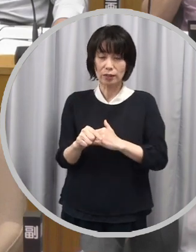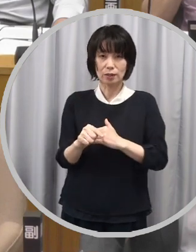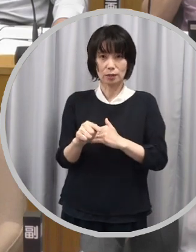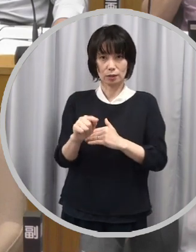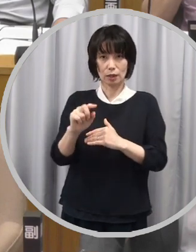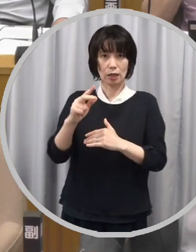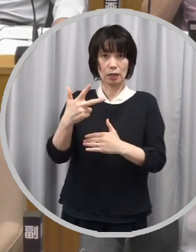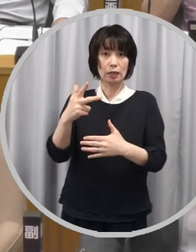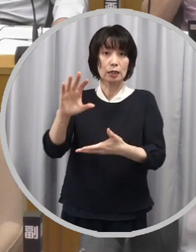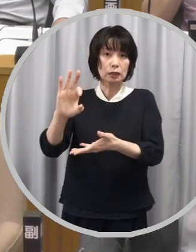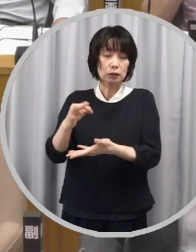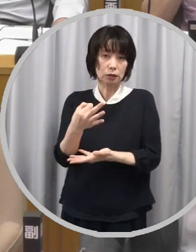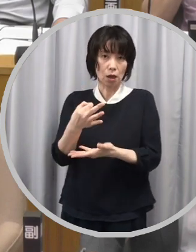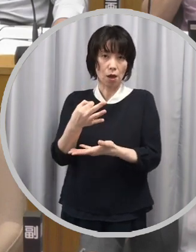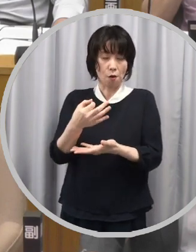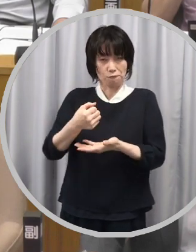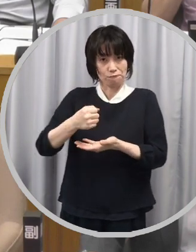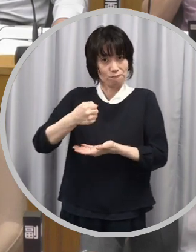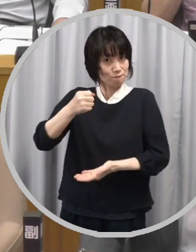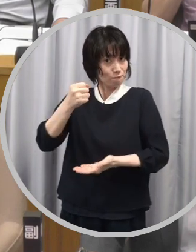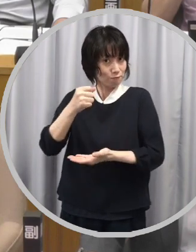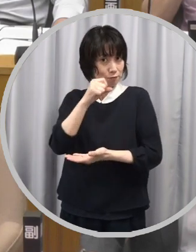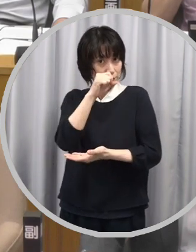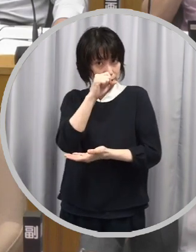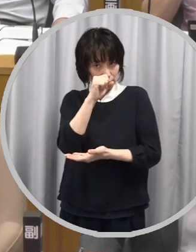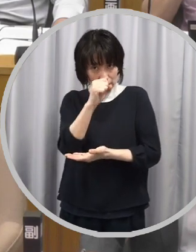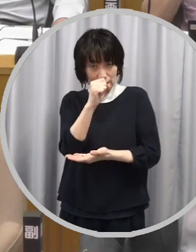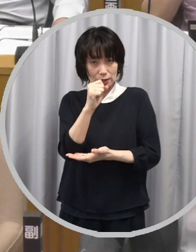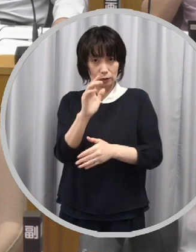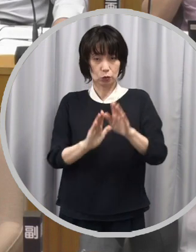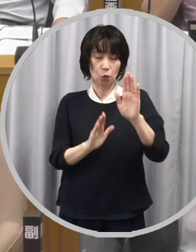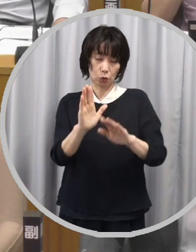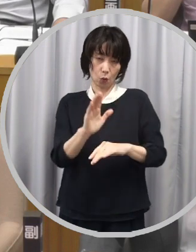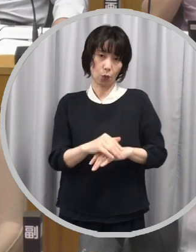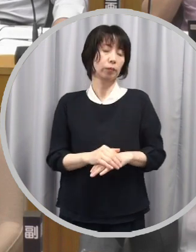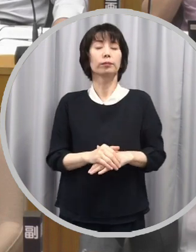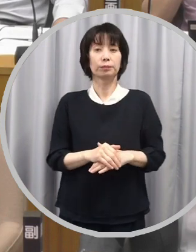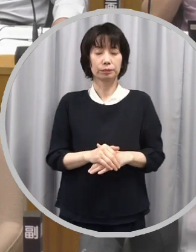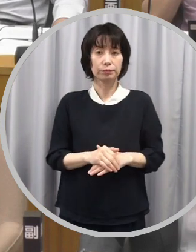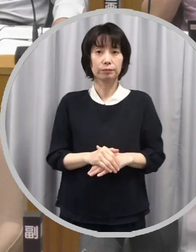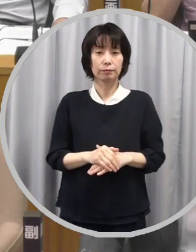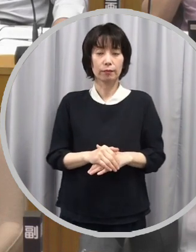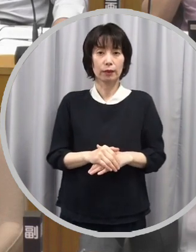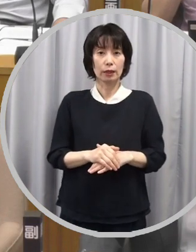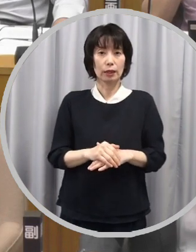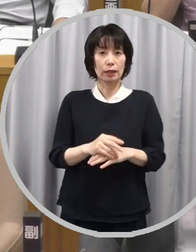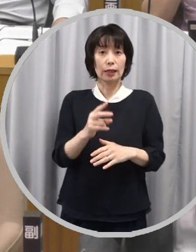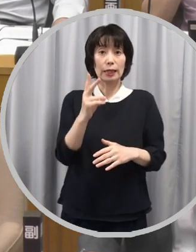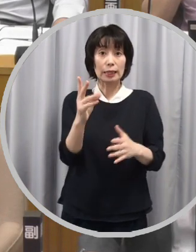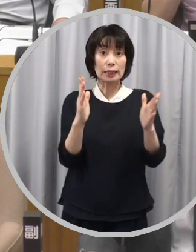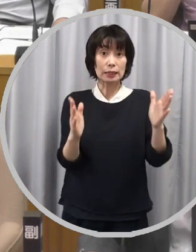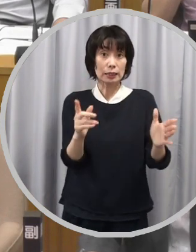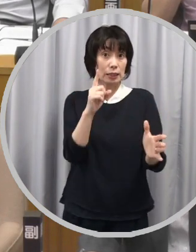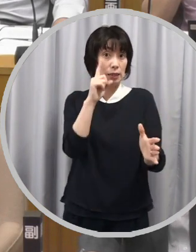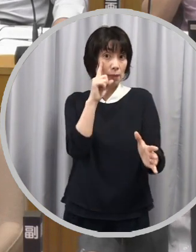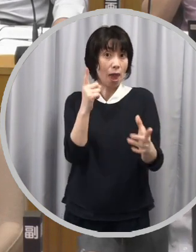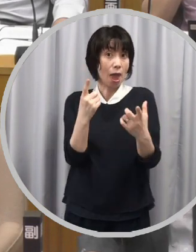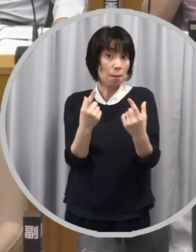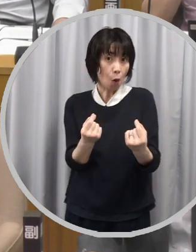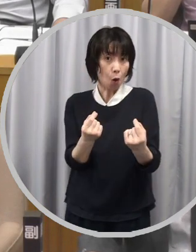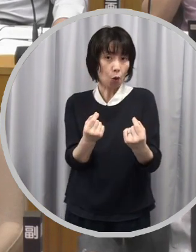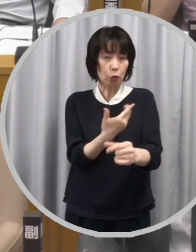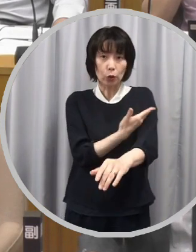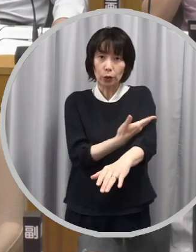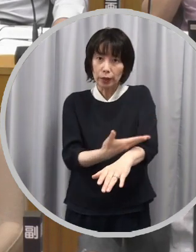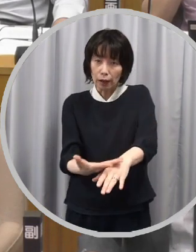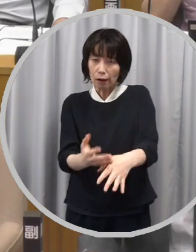税収入についても堅調に推移をしているところであります。私自身2期目に向けても、この流れ